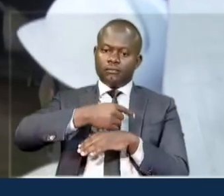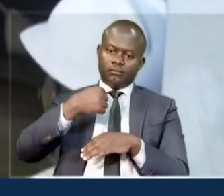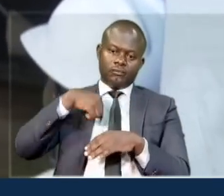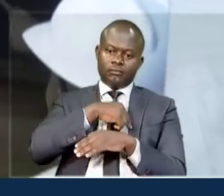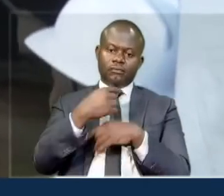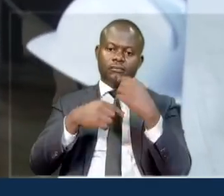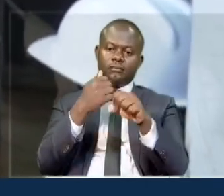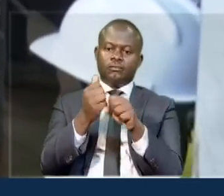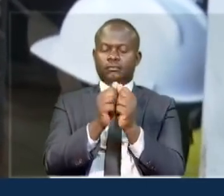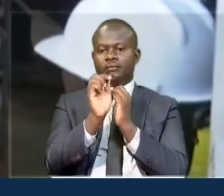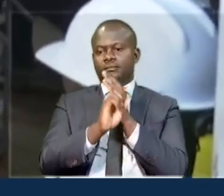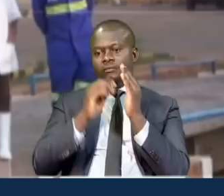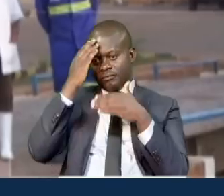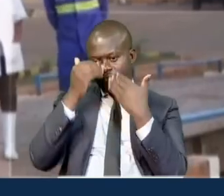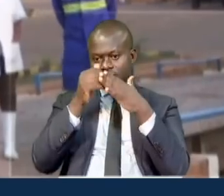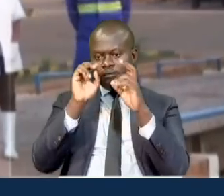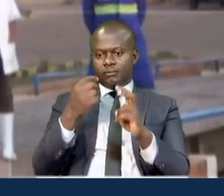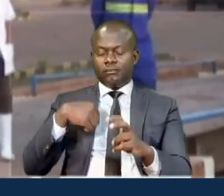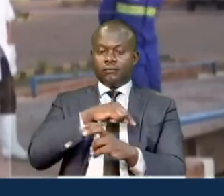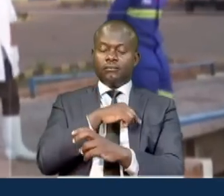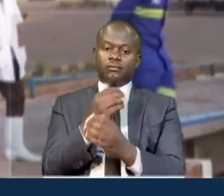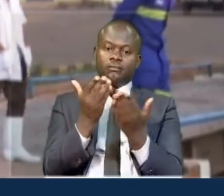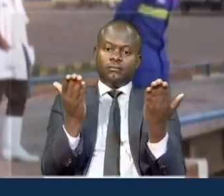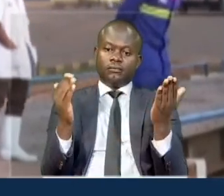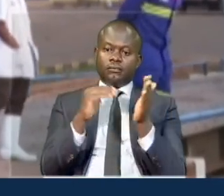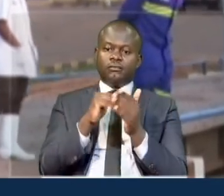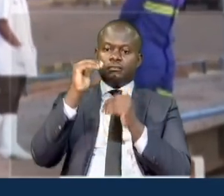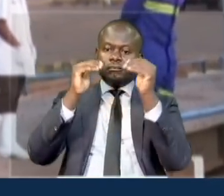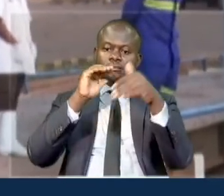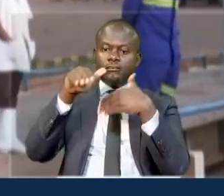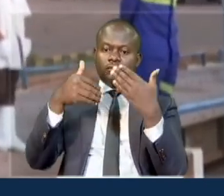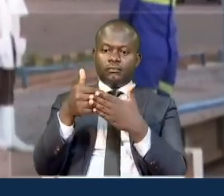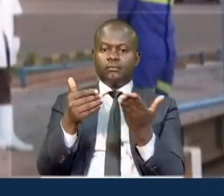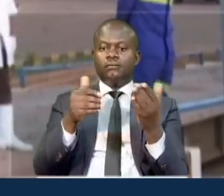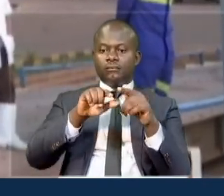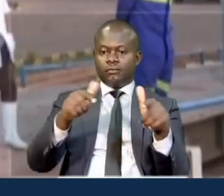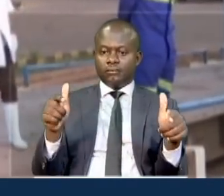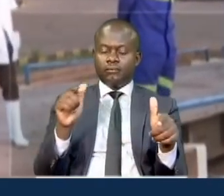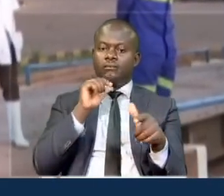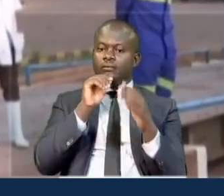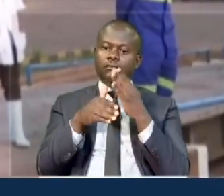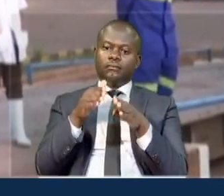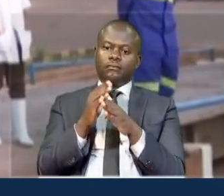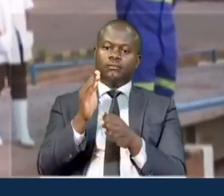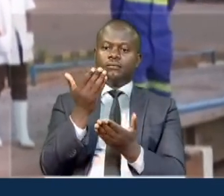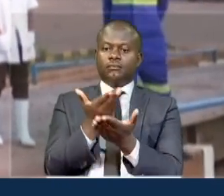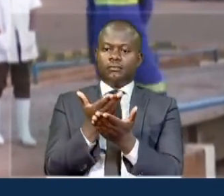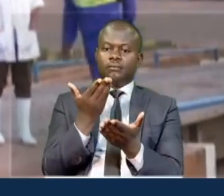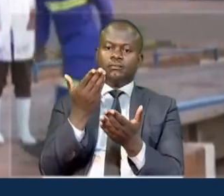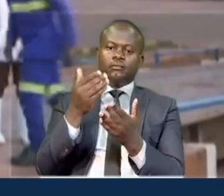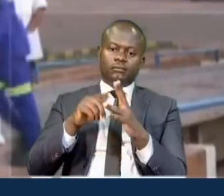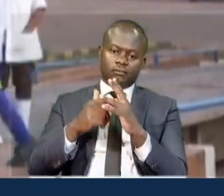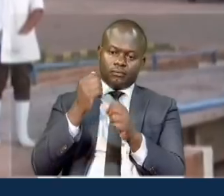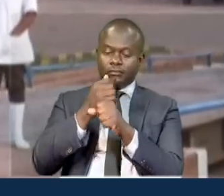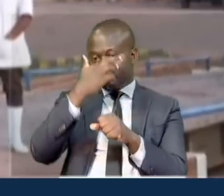dukorane n'akarere nyamabonye bose kuba arahangaha ndetse n'izindi nzego kugira ngo byibuze n'ubutaka busigayemo butarubakwa ababusabye n'abatangiye gukora